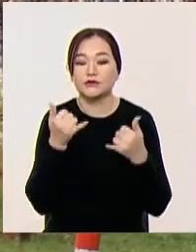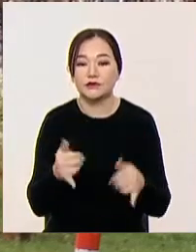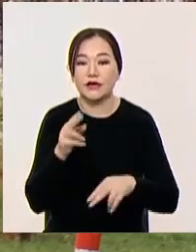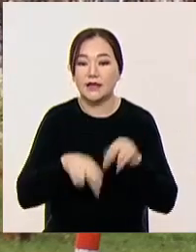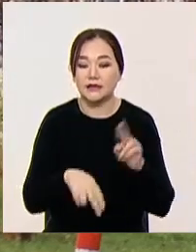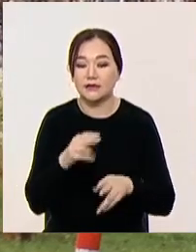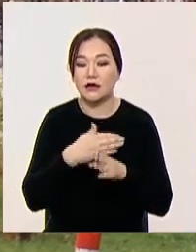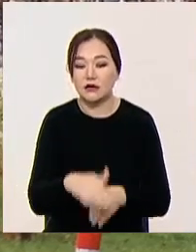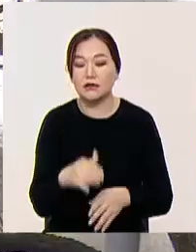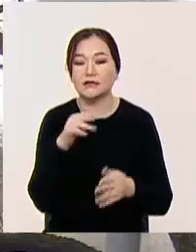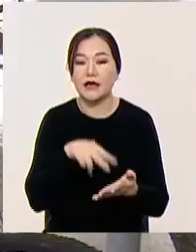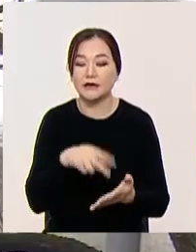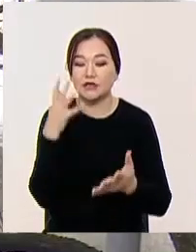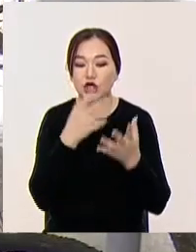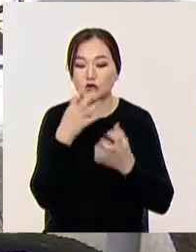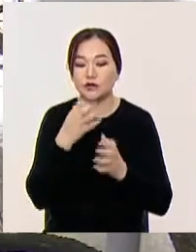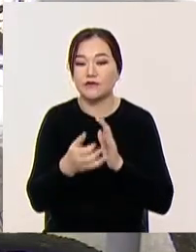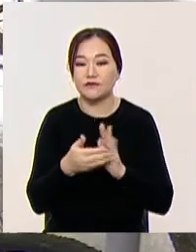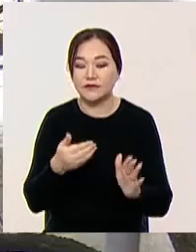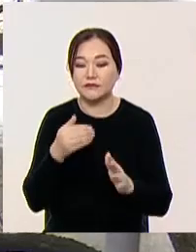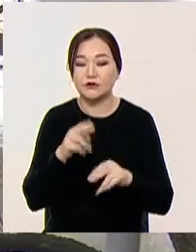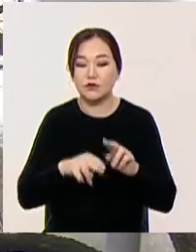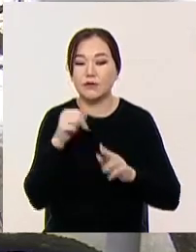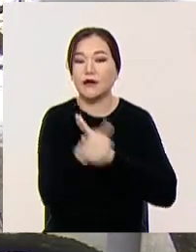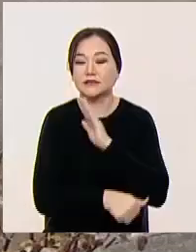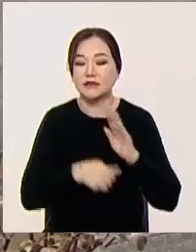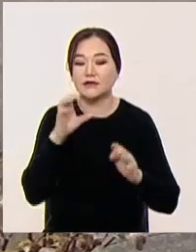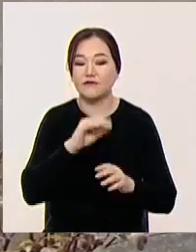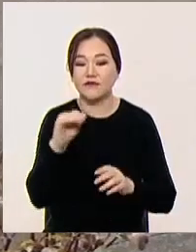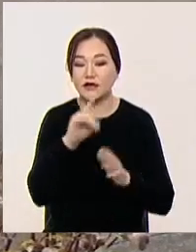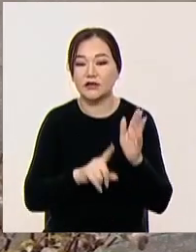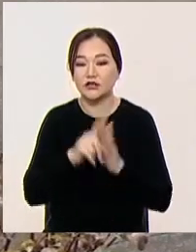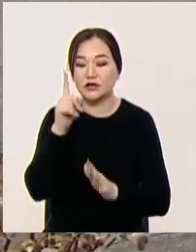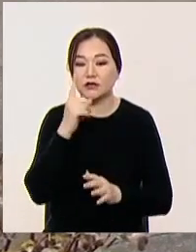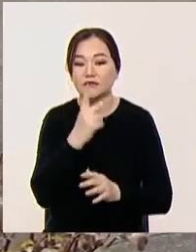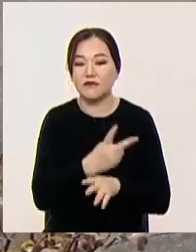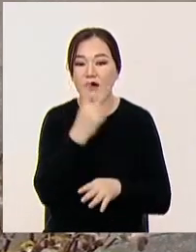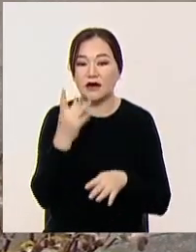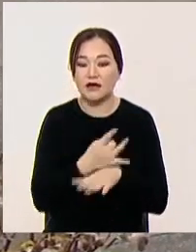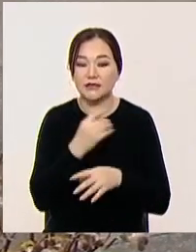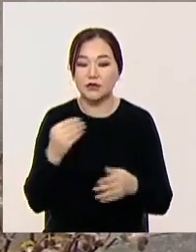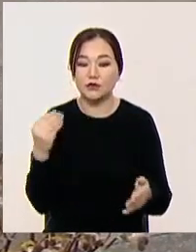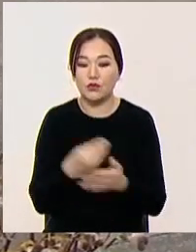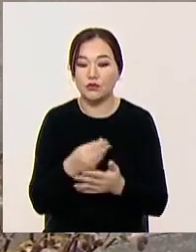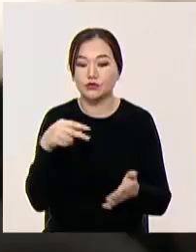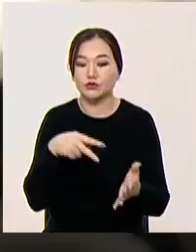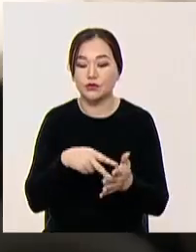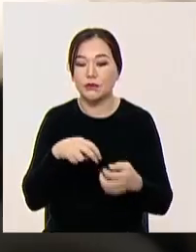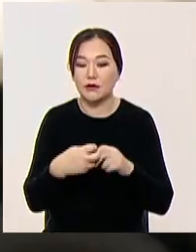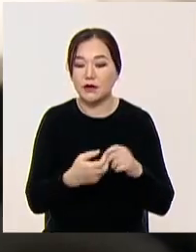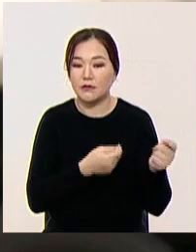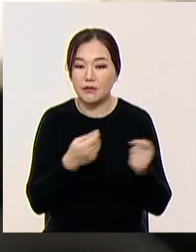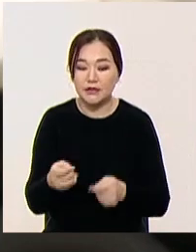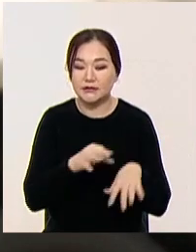строительная отрасль стоит перед серьезными вызовами. Стройматериалы с февраля подорожали в 1,5-2 раза. К тому же есть проблемы с их поставкой